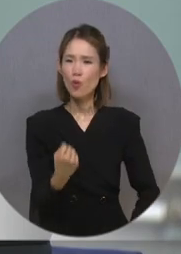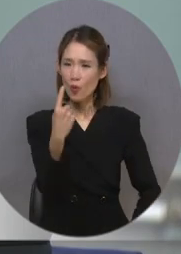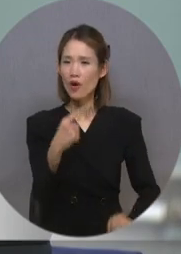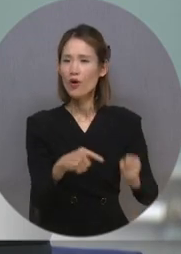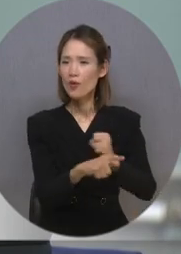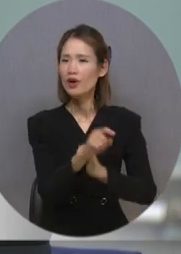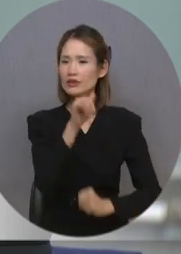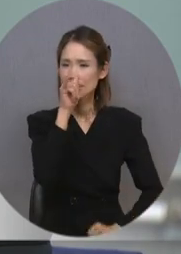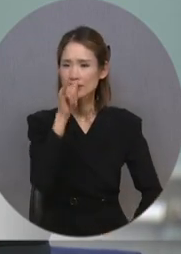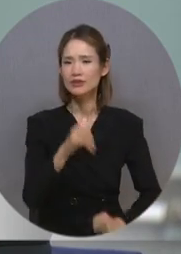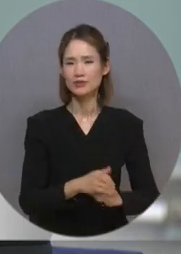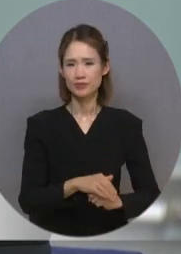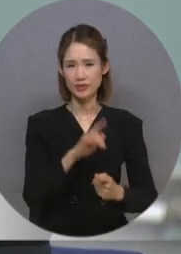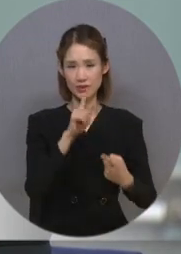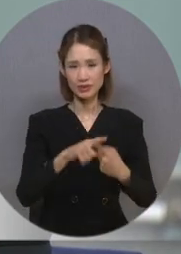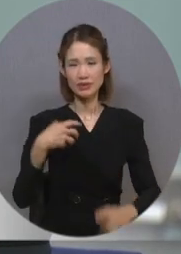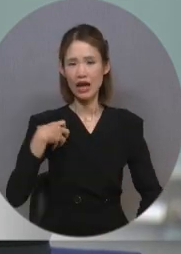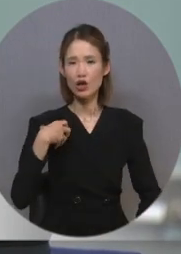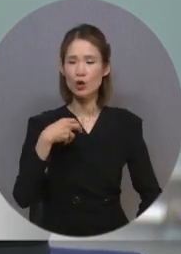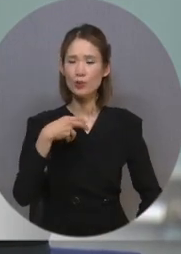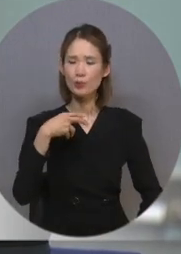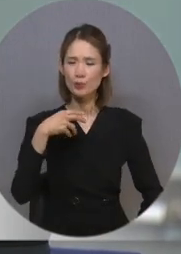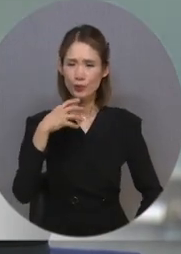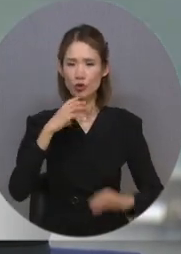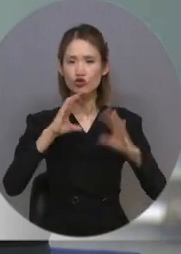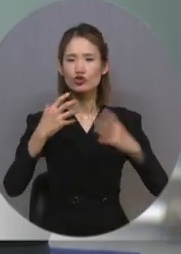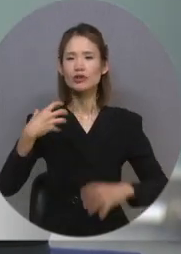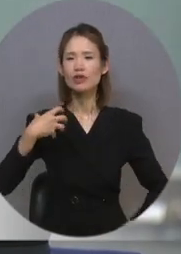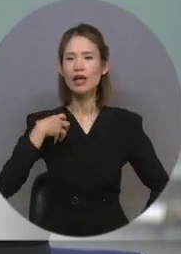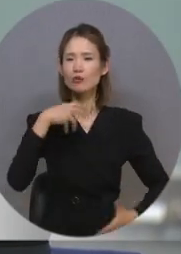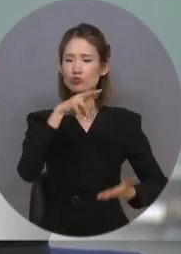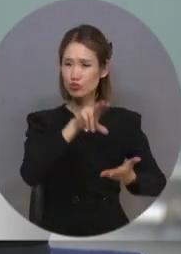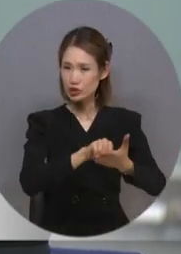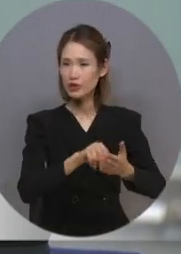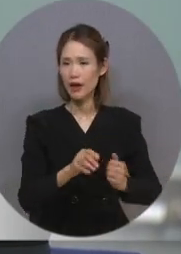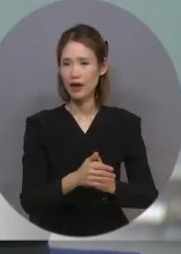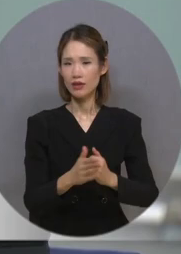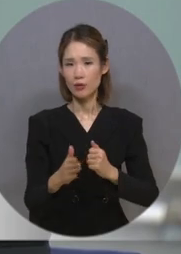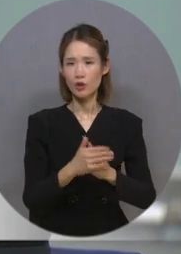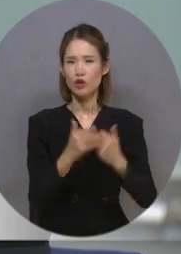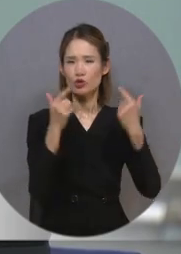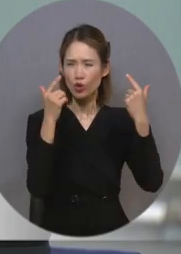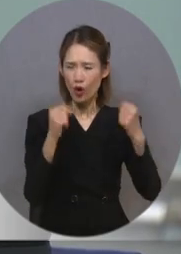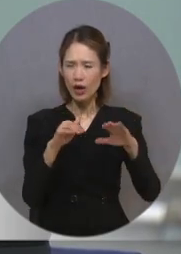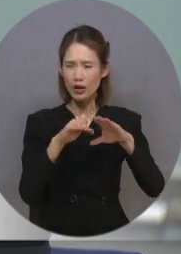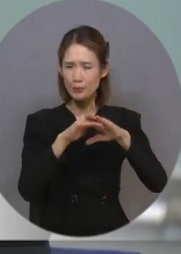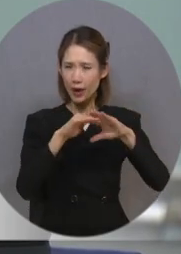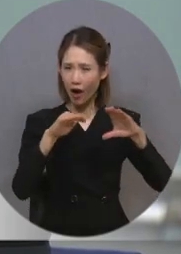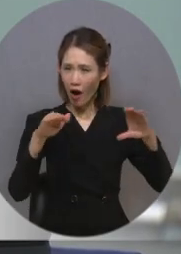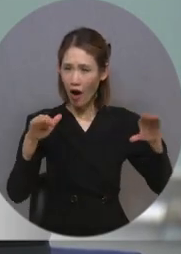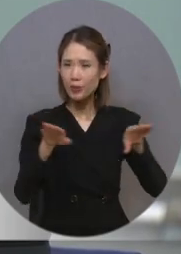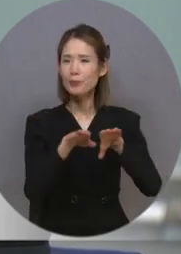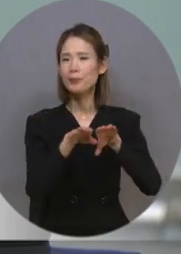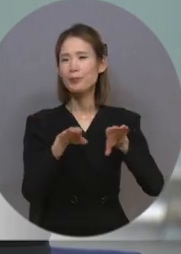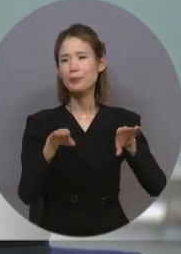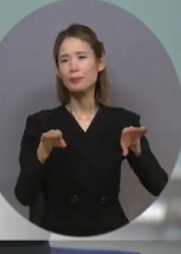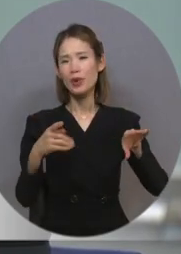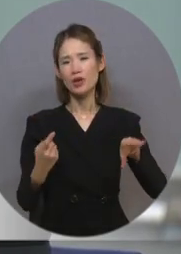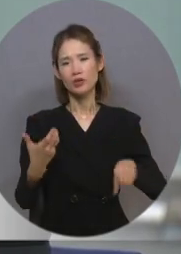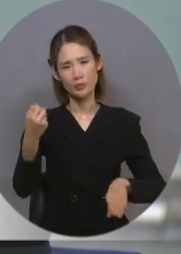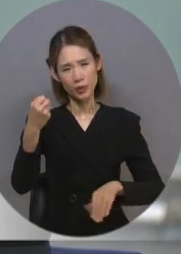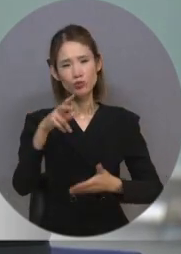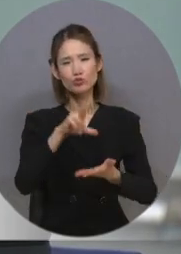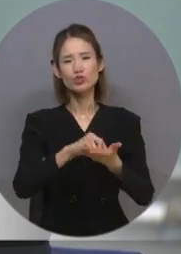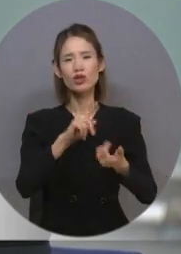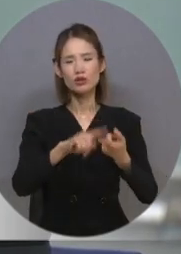있습니다. 책임지지 못했던 국가의 책임의 문제가 있기 때문에 똑같은 이 평등하게 이 문제에